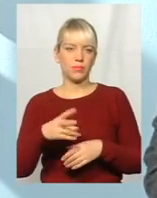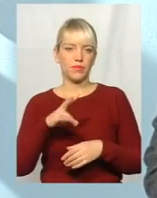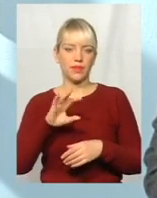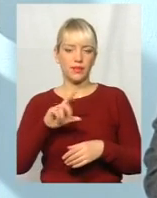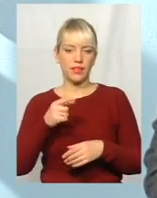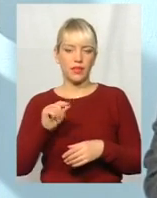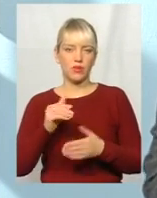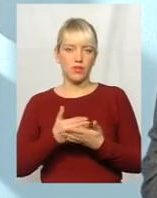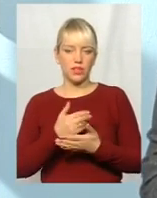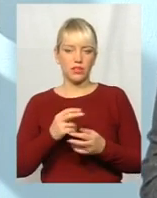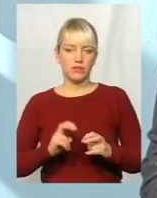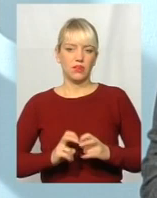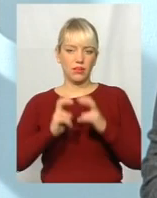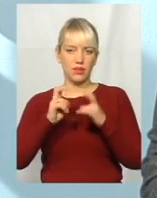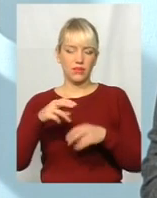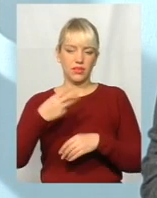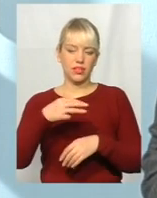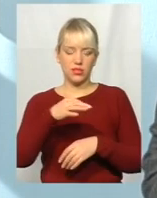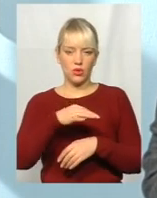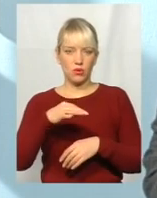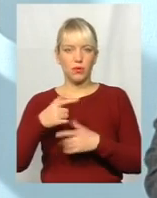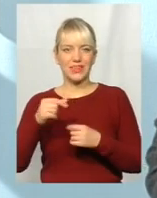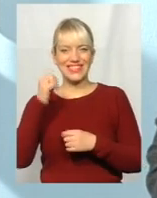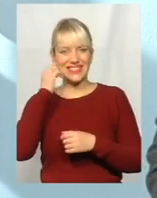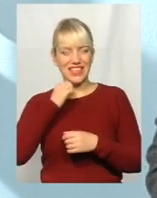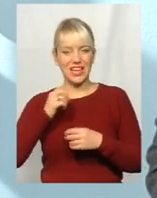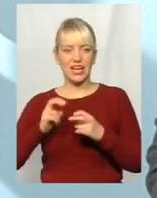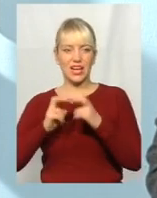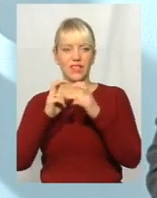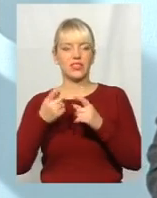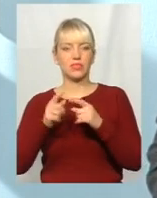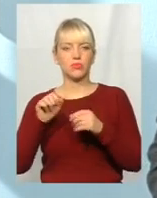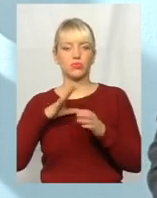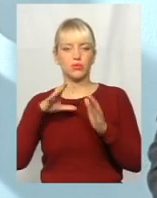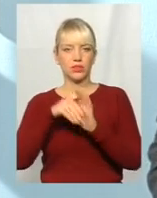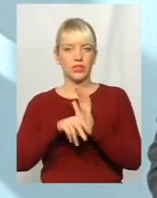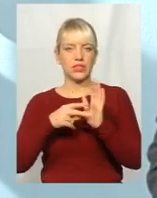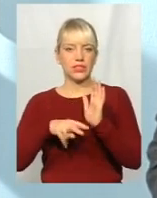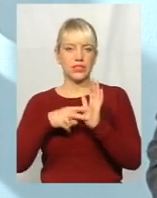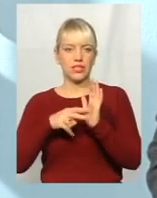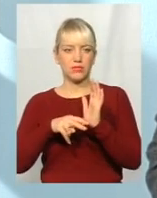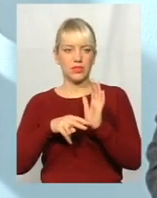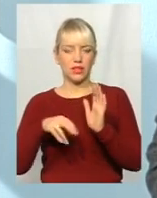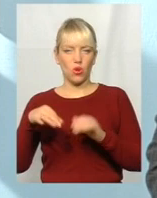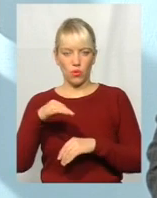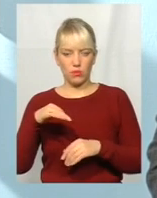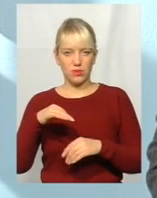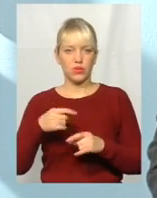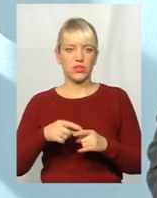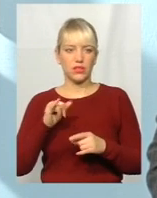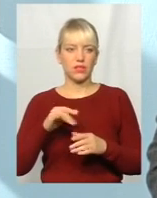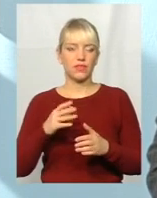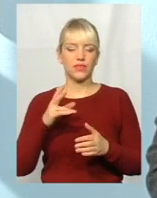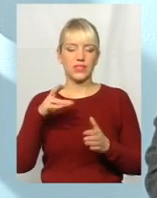може бути 30 копійок, де старіший ліфт – це може бути і до 70 копійок з квадратного метру. Ну і, звичайно, в